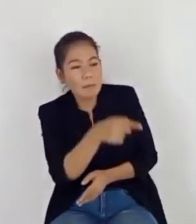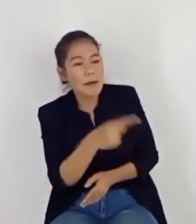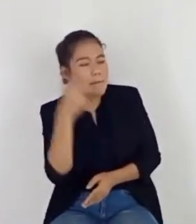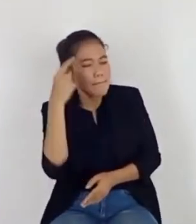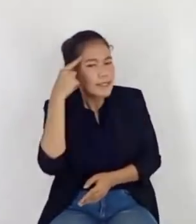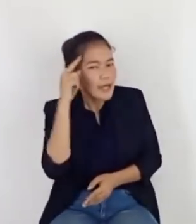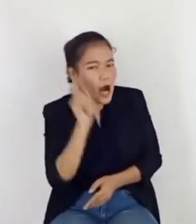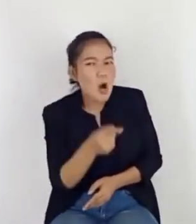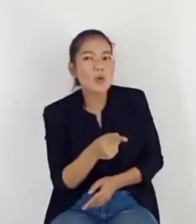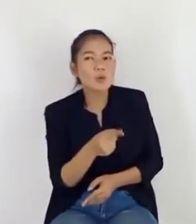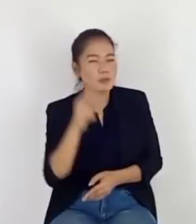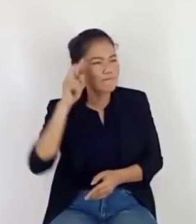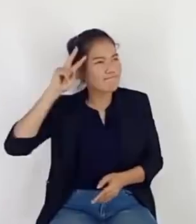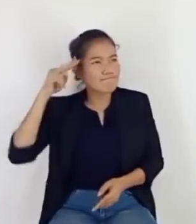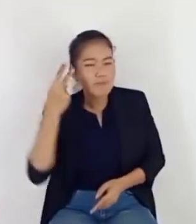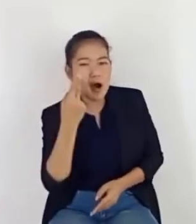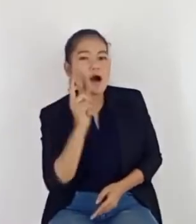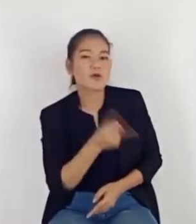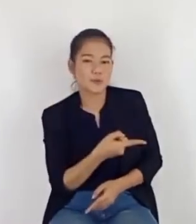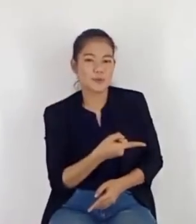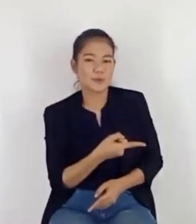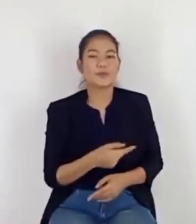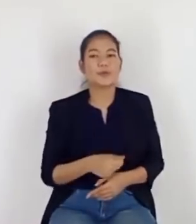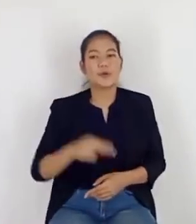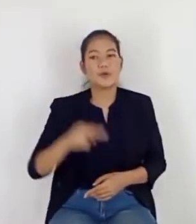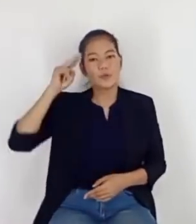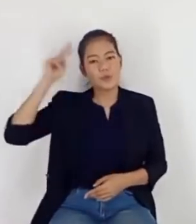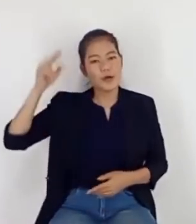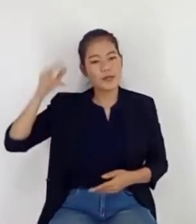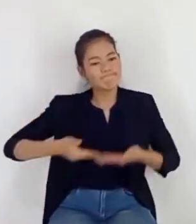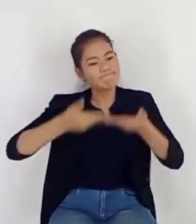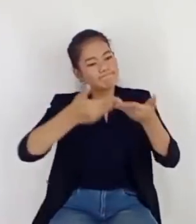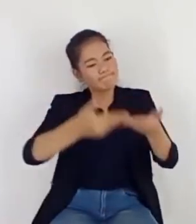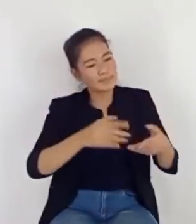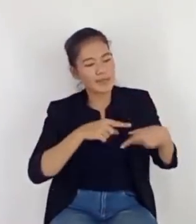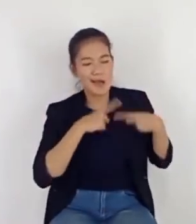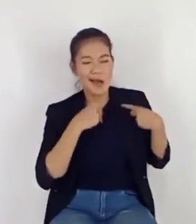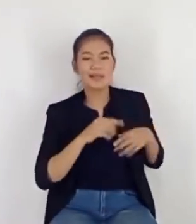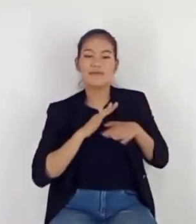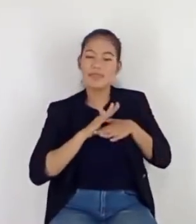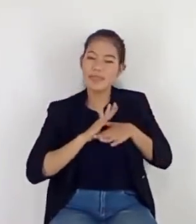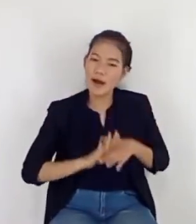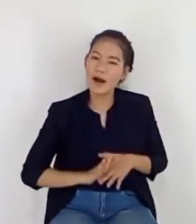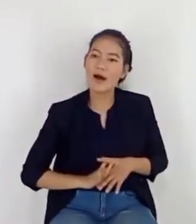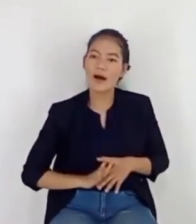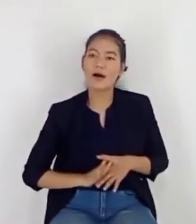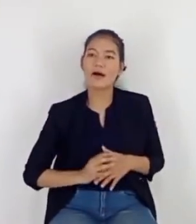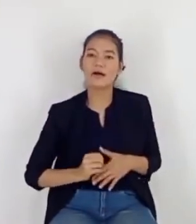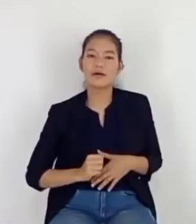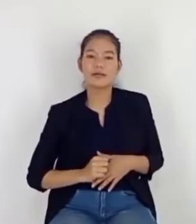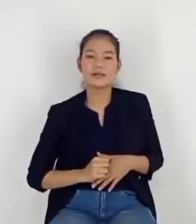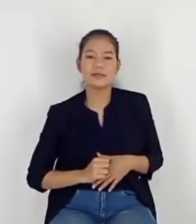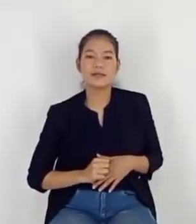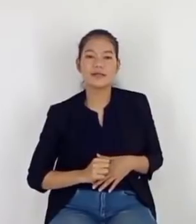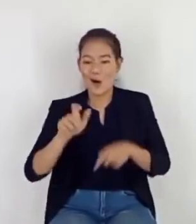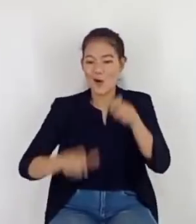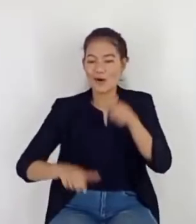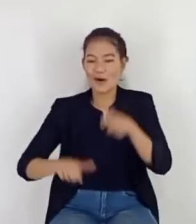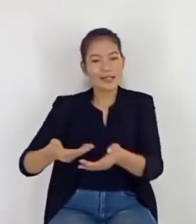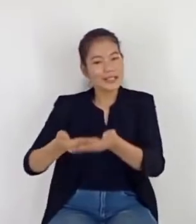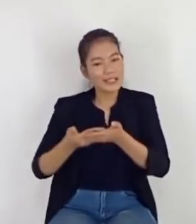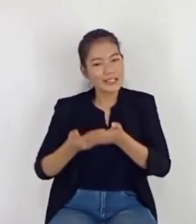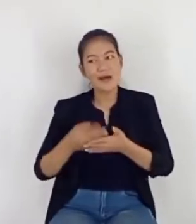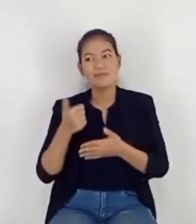harus diubahkan. Tuhan memberikan ketenangan hati dan dia bisa menerima